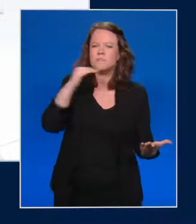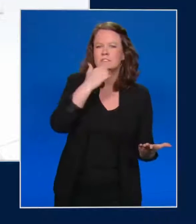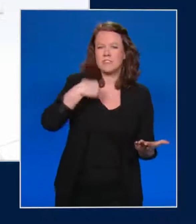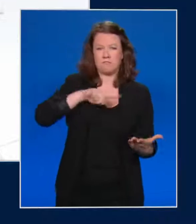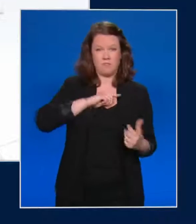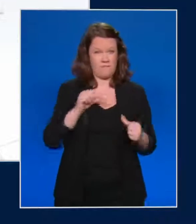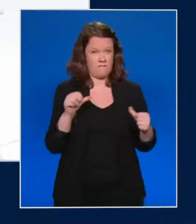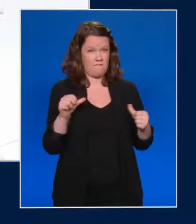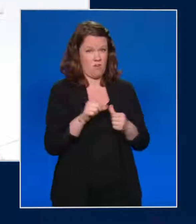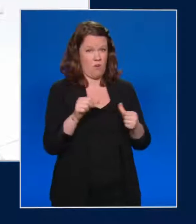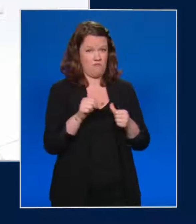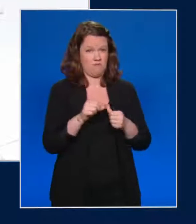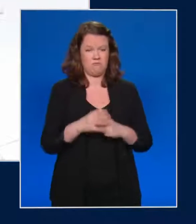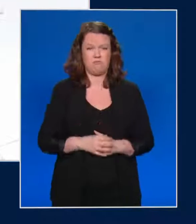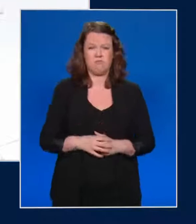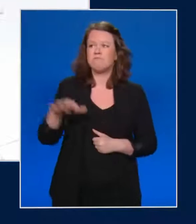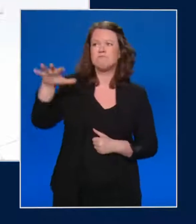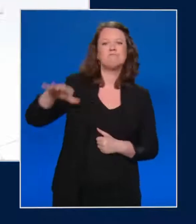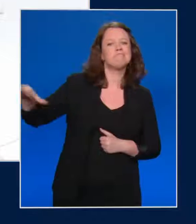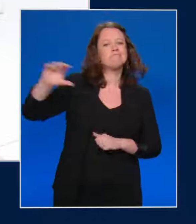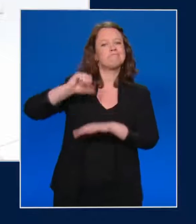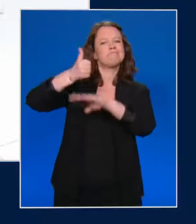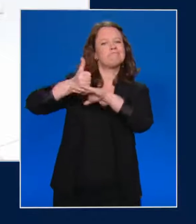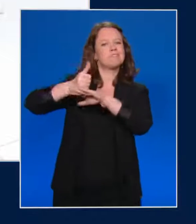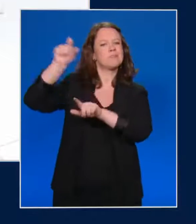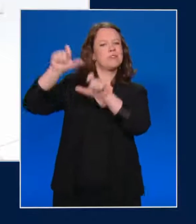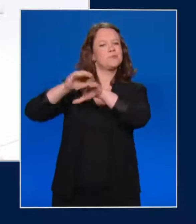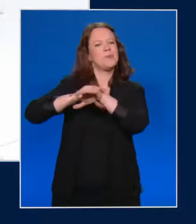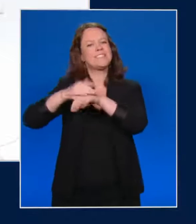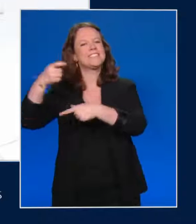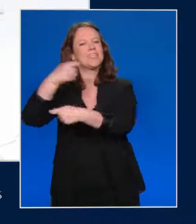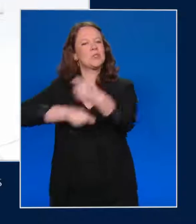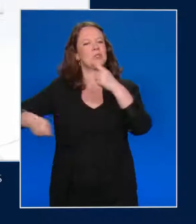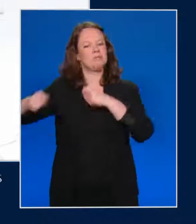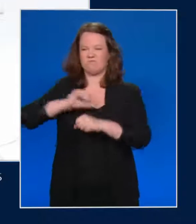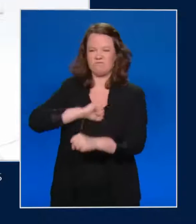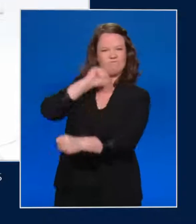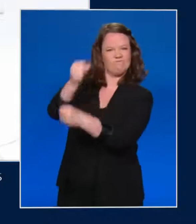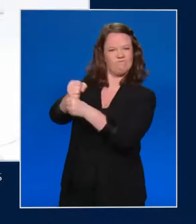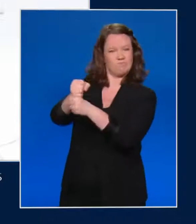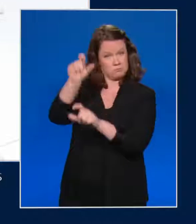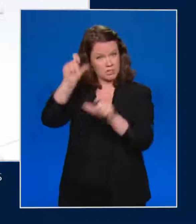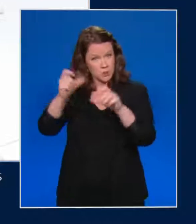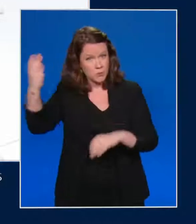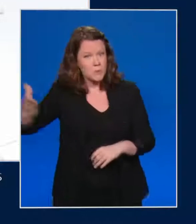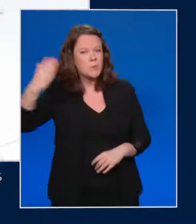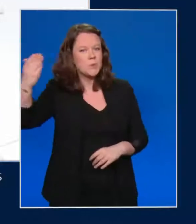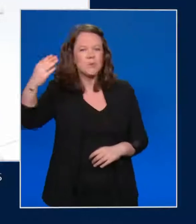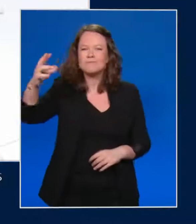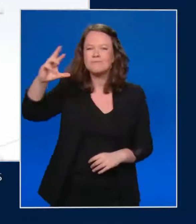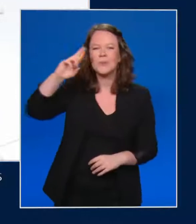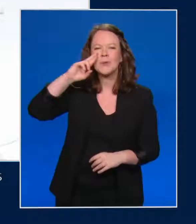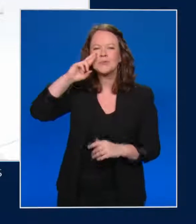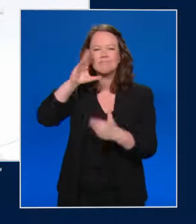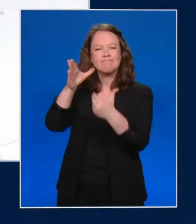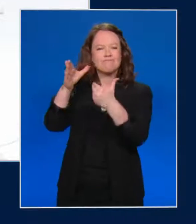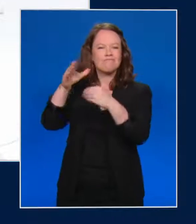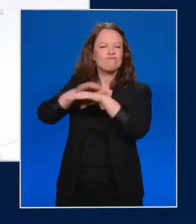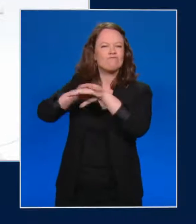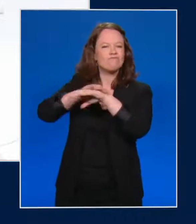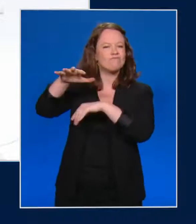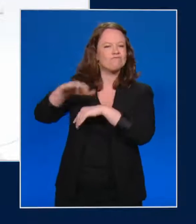l'égard de la russie et de ses dirigeants les avoirs de plusieurs centaines de personnalités russes proches du pouvoir ont ainsi été gelés